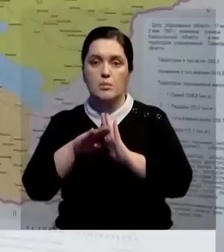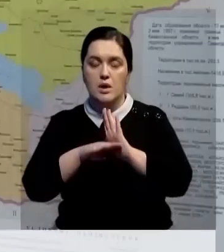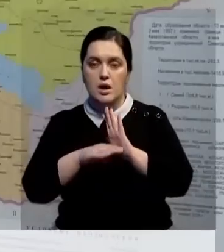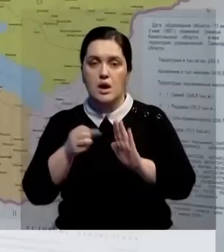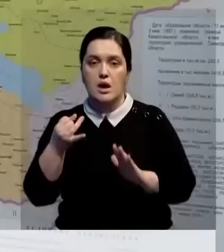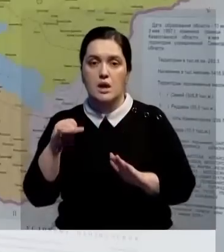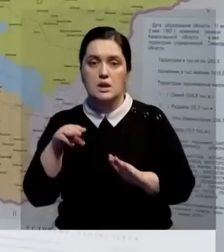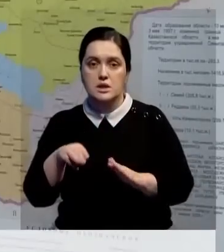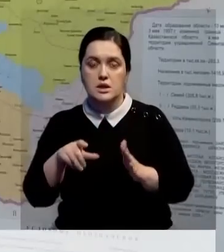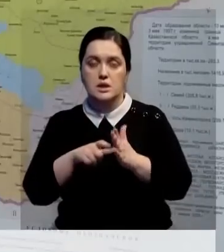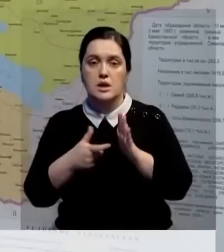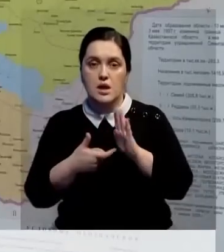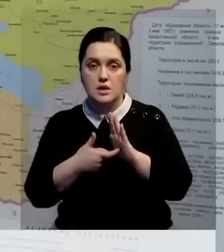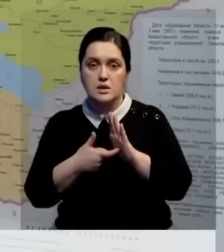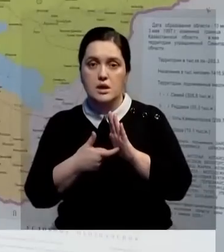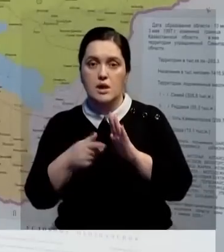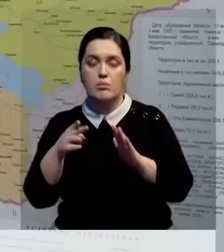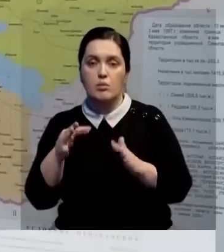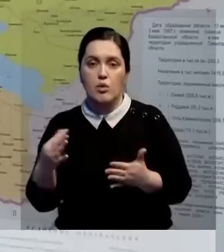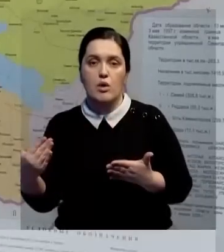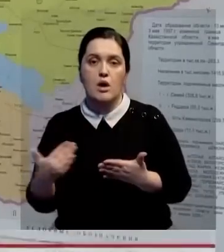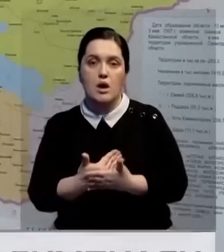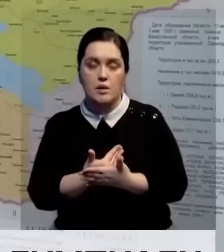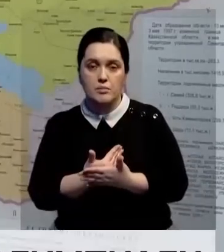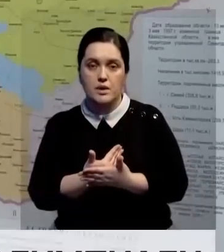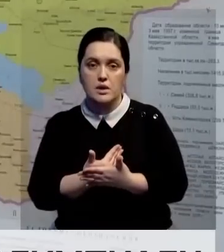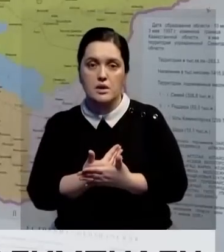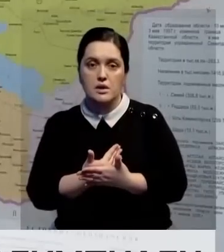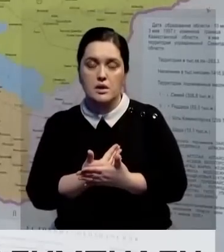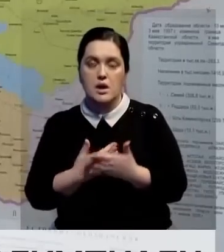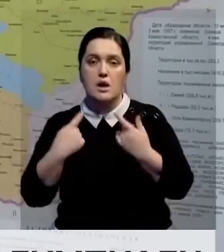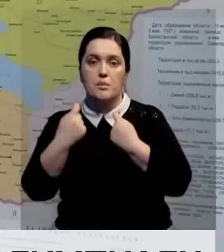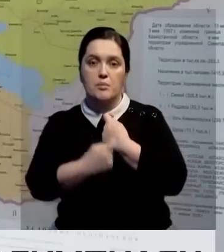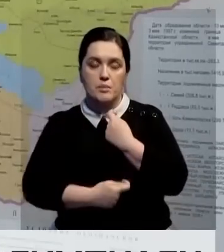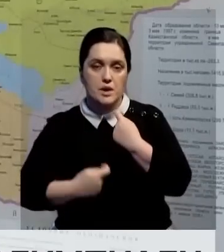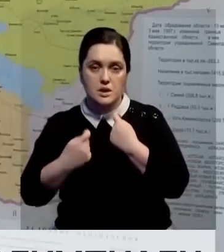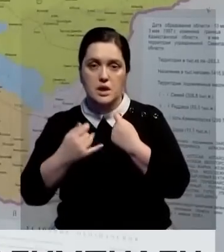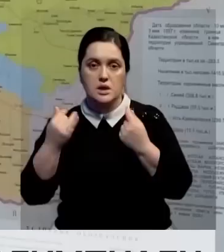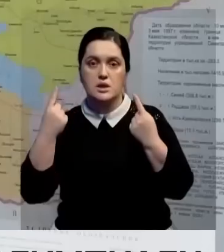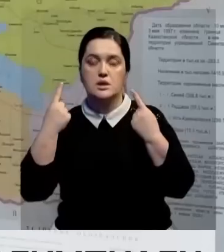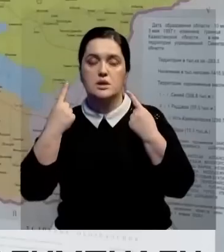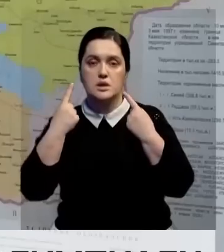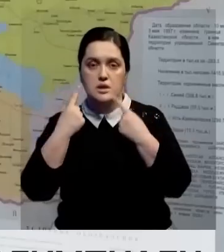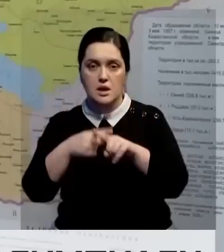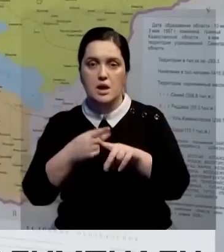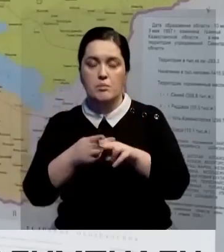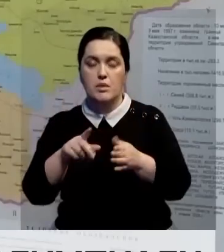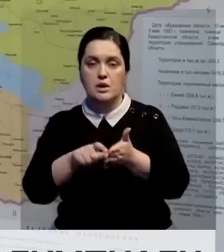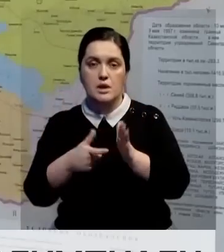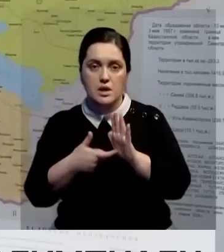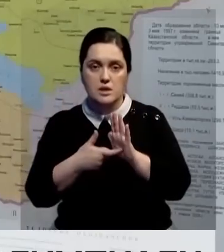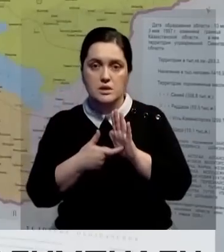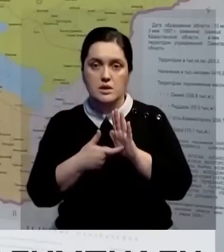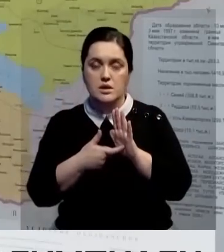и кабинетов робототехники по обновлению, скажем так, материальной и технической базы вот этих классов. Понятно,